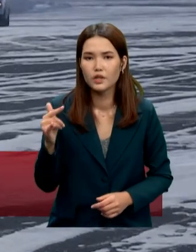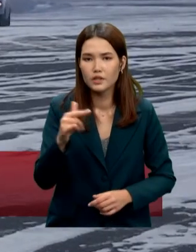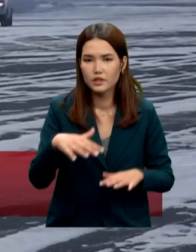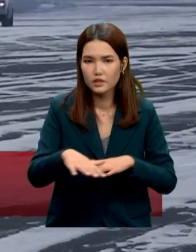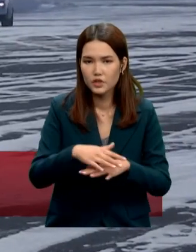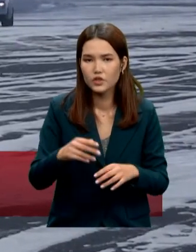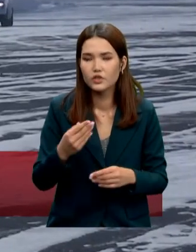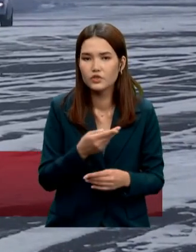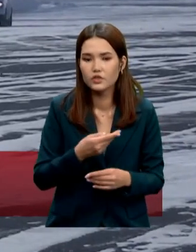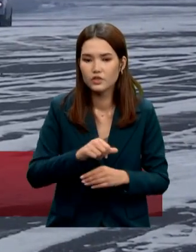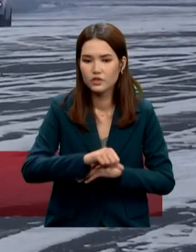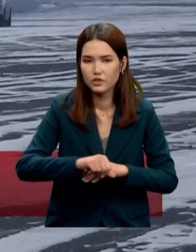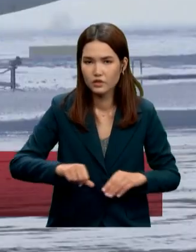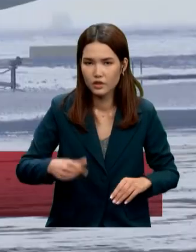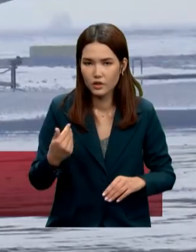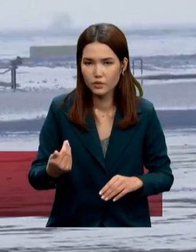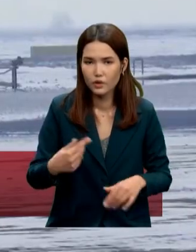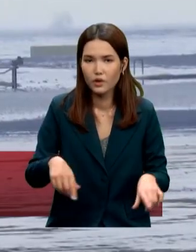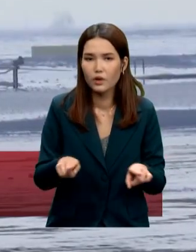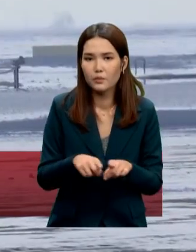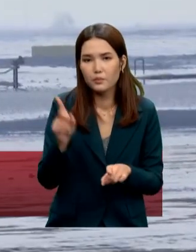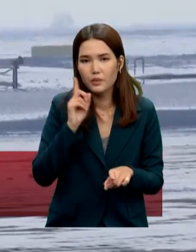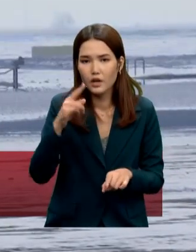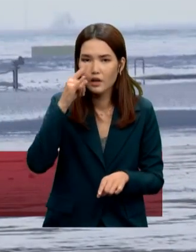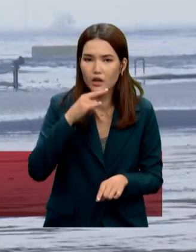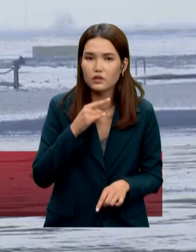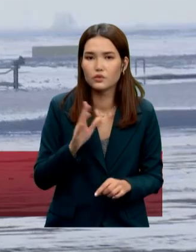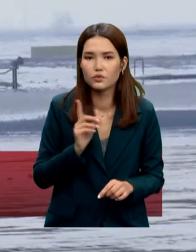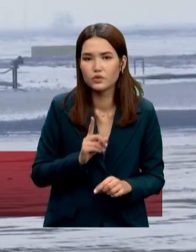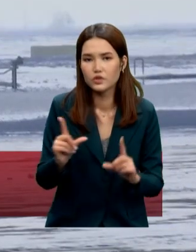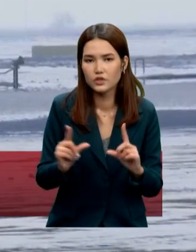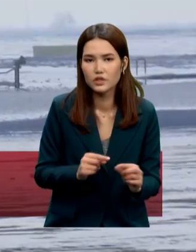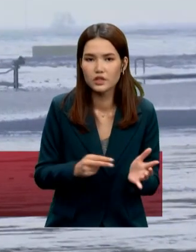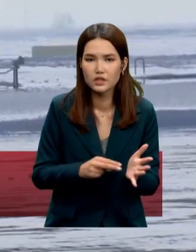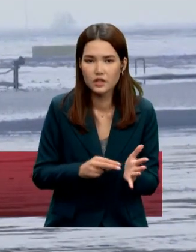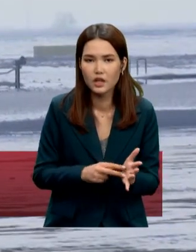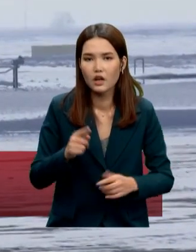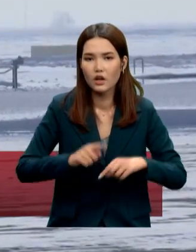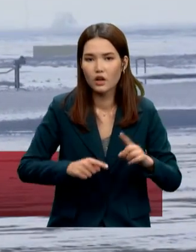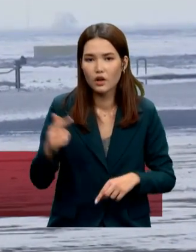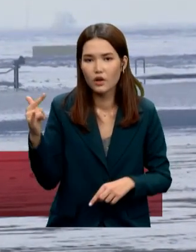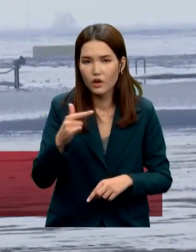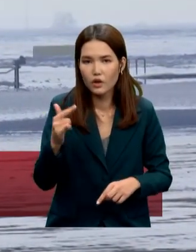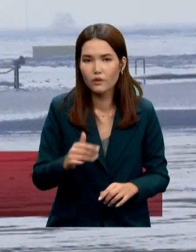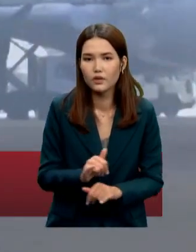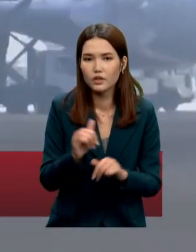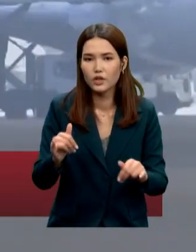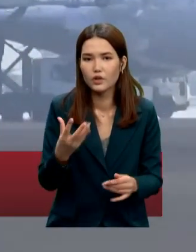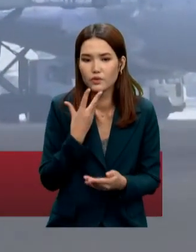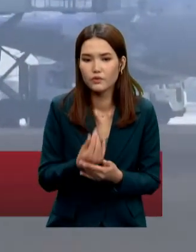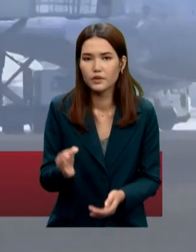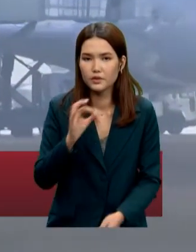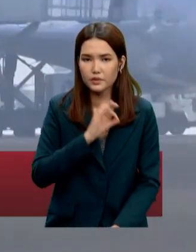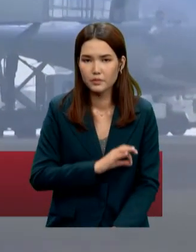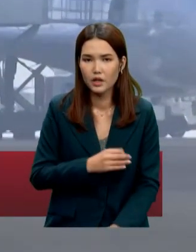летать транзитом через нашу территорию. Ну, а пока казахстанцы ждут снижения цен, отечественные авиакомпании наращивают